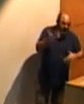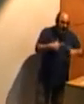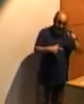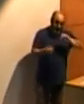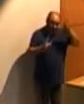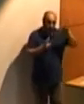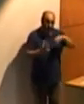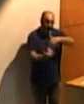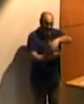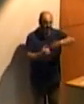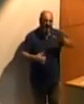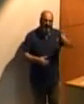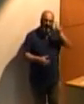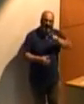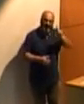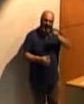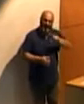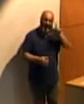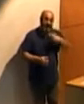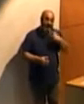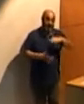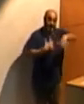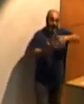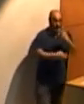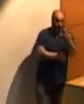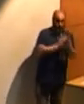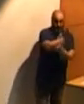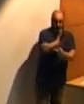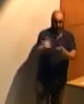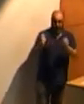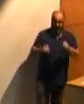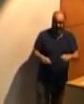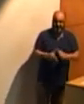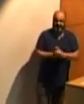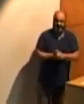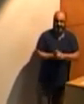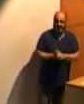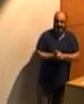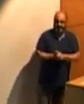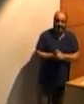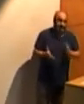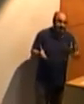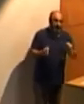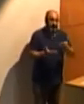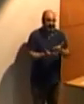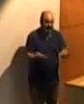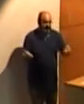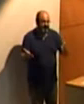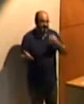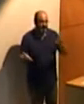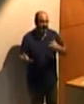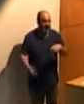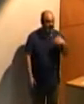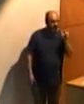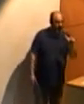mélange car les grecs vont définir le mélange de deux manières je dirai donnez un peu simpliste que les